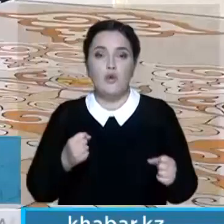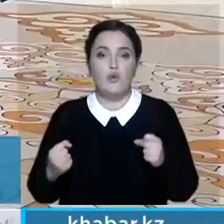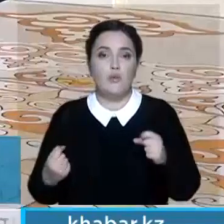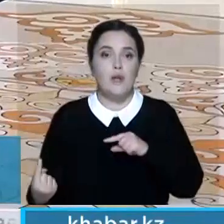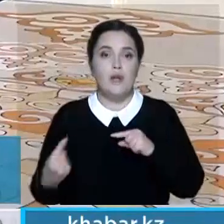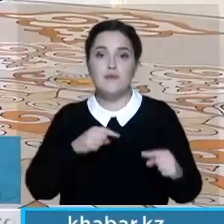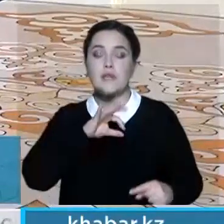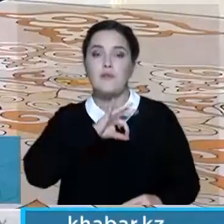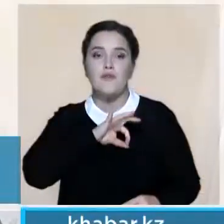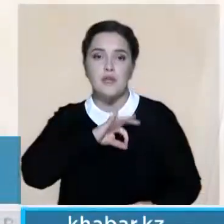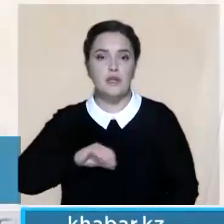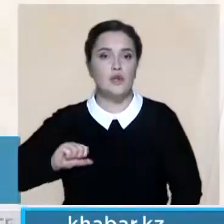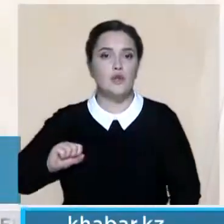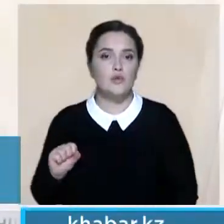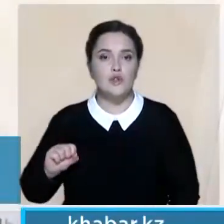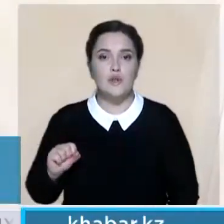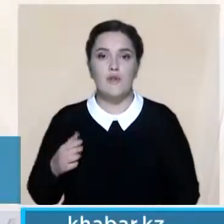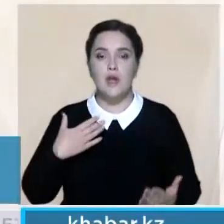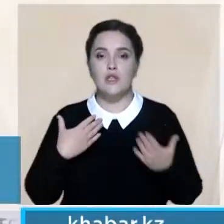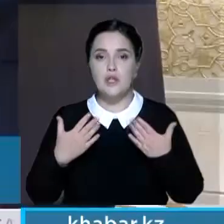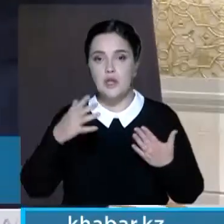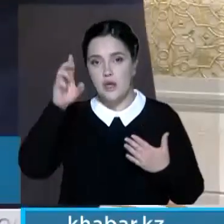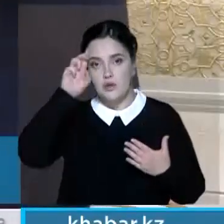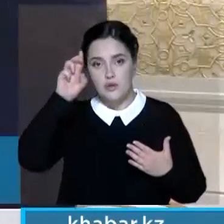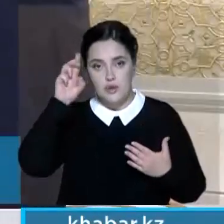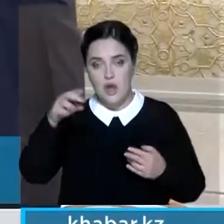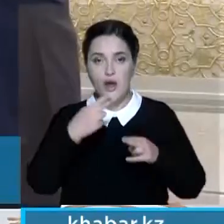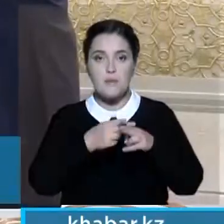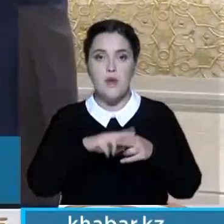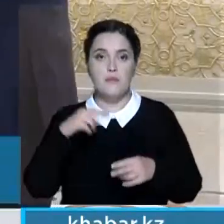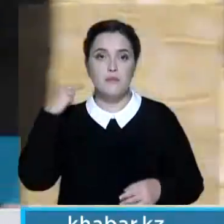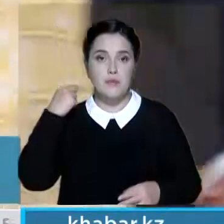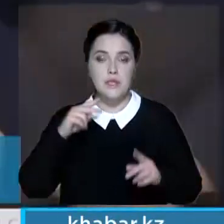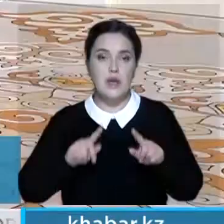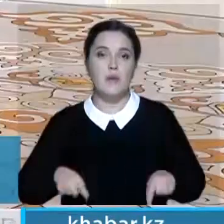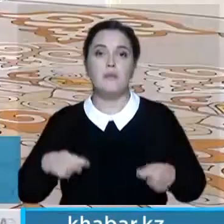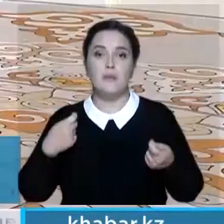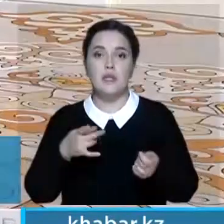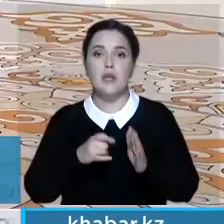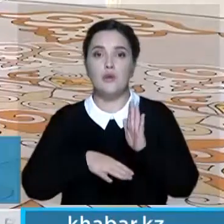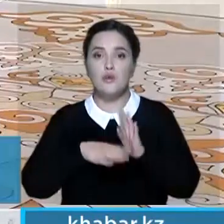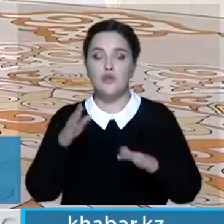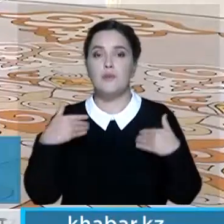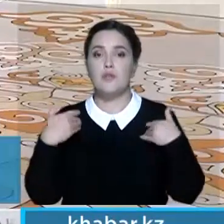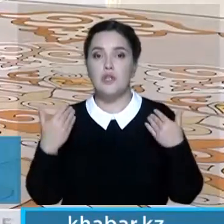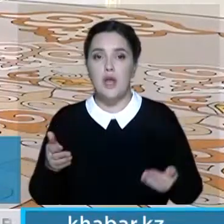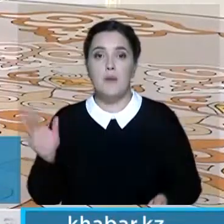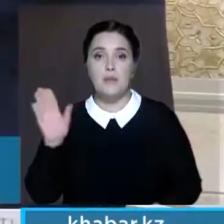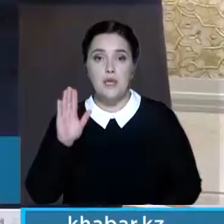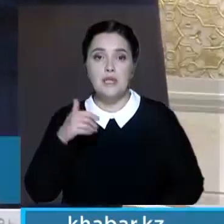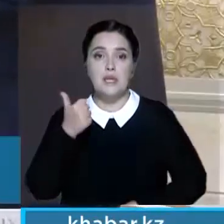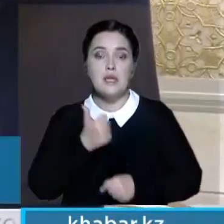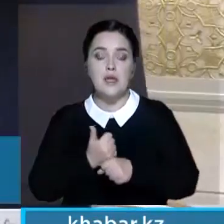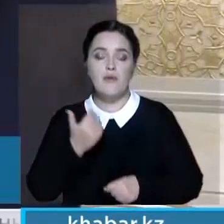расширении и укреплении взаимовыгодных и дружественных отношений с государствами, отметил президент и передал наилучшие пожелания